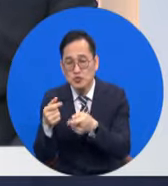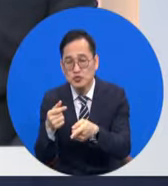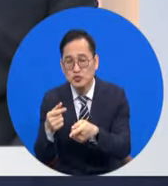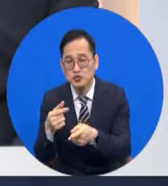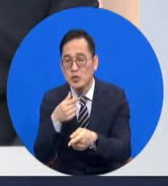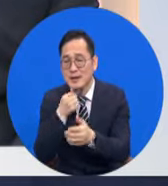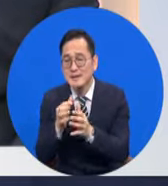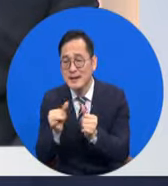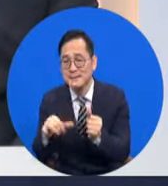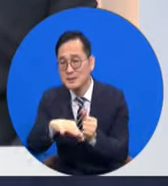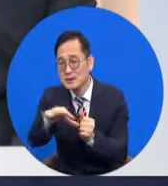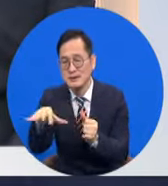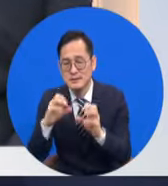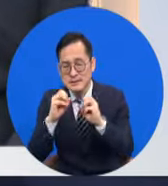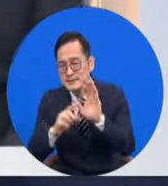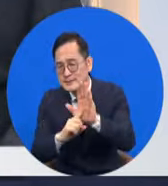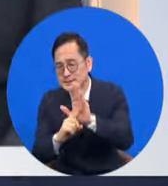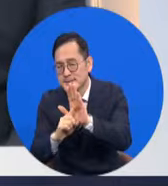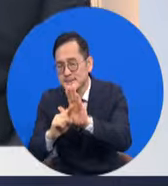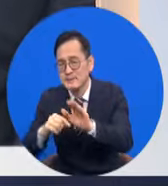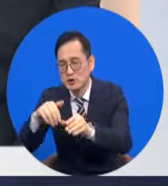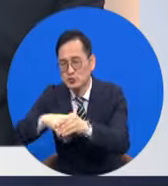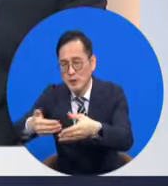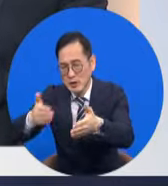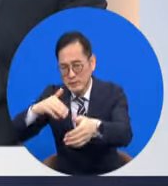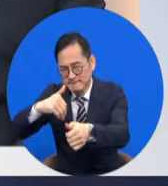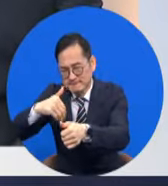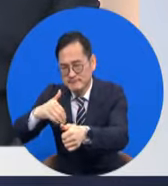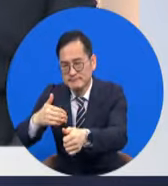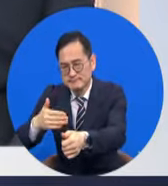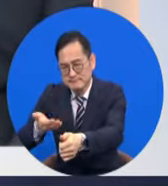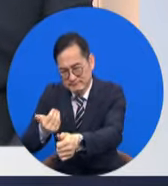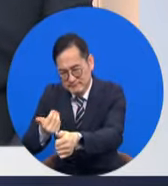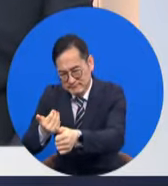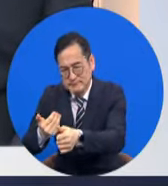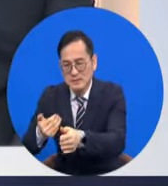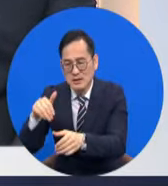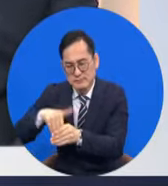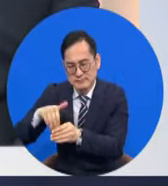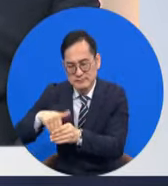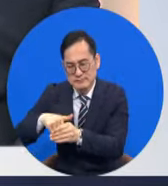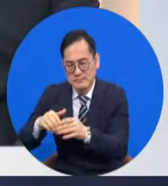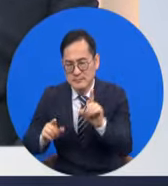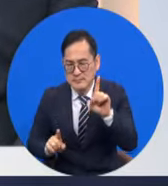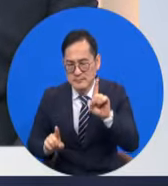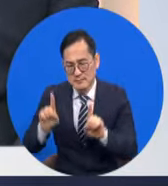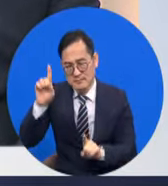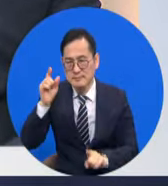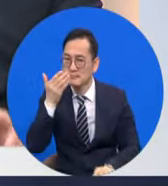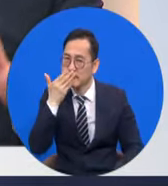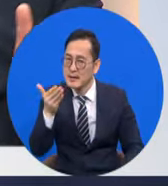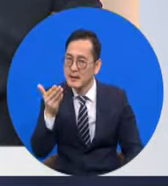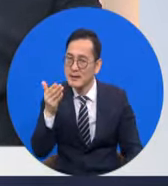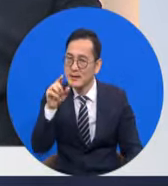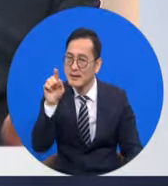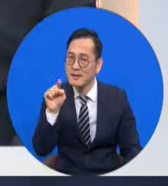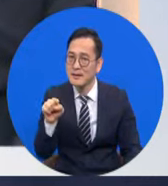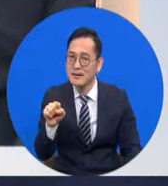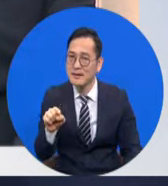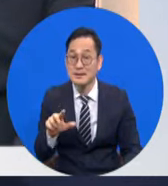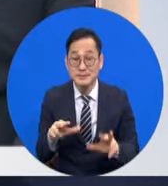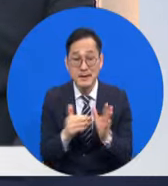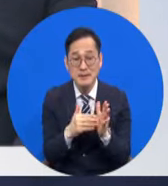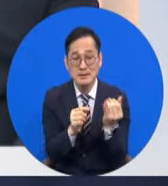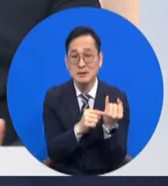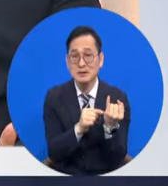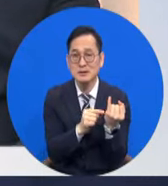있느냐. 그것이 투표율로 이어져서 고민정 후보가 갖고 있는 지금까지 어떤 프리미엄,